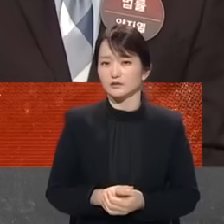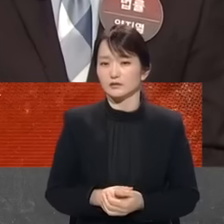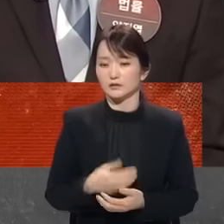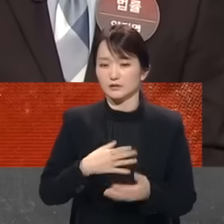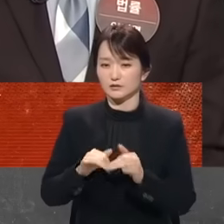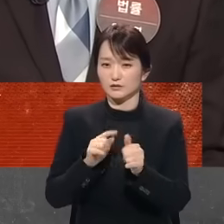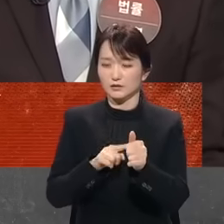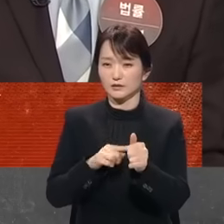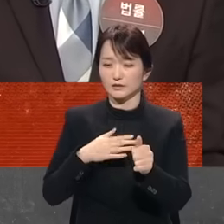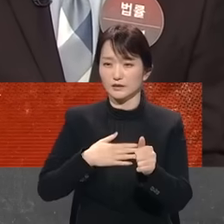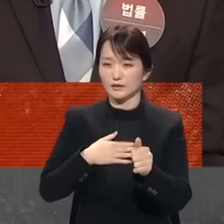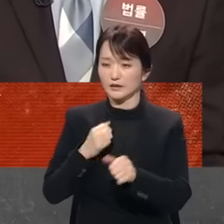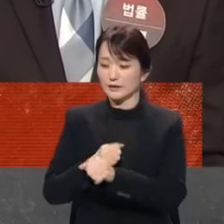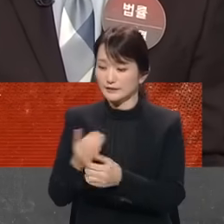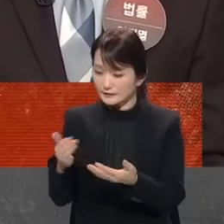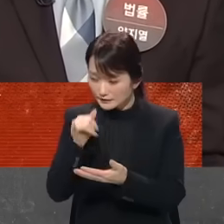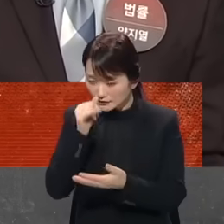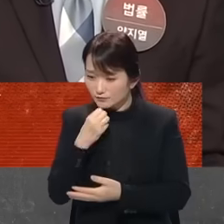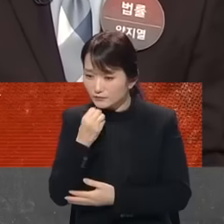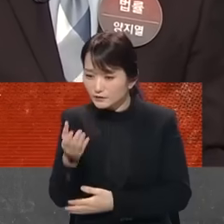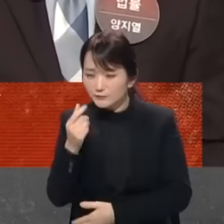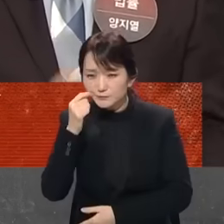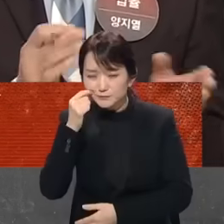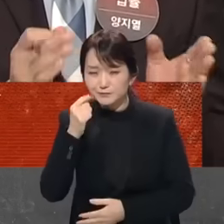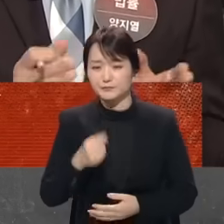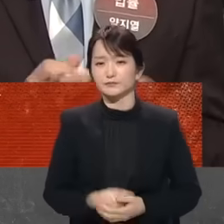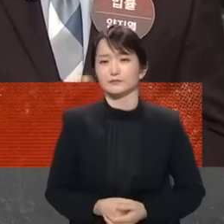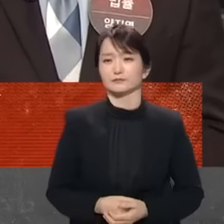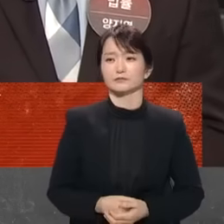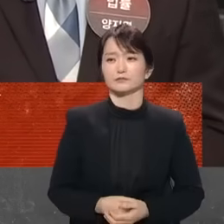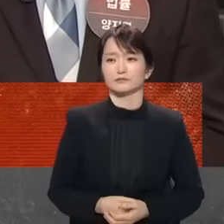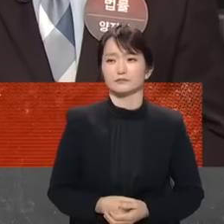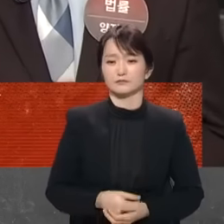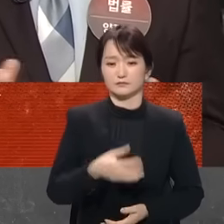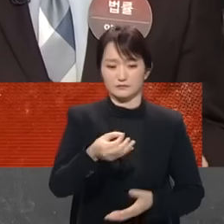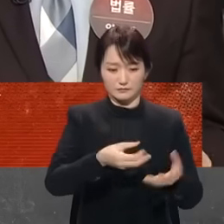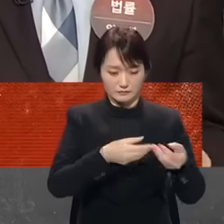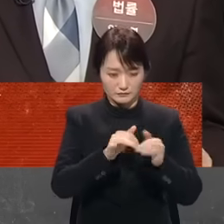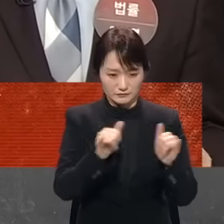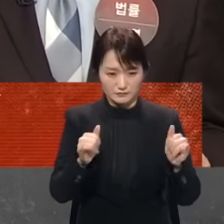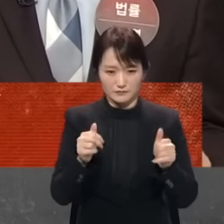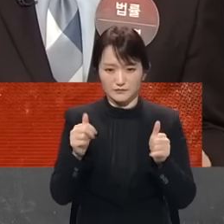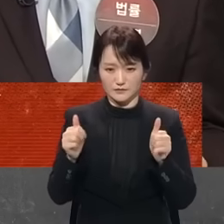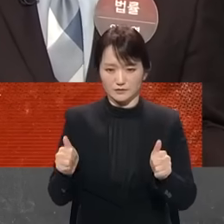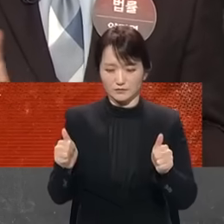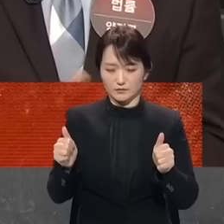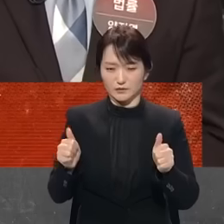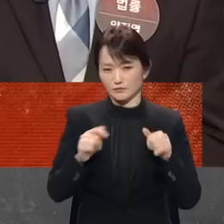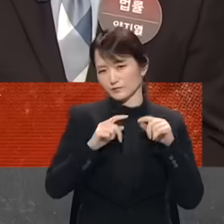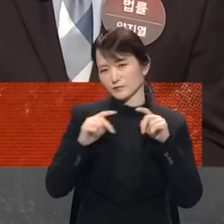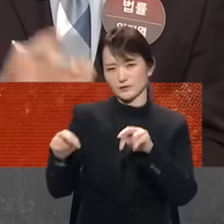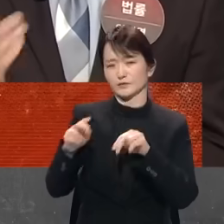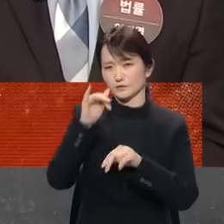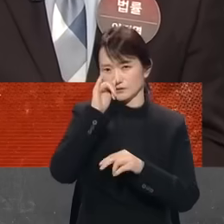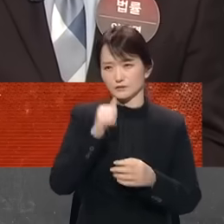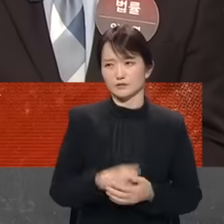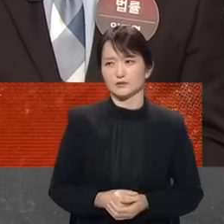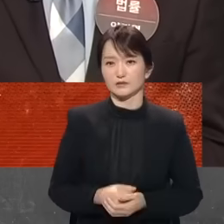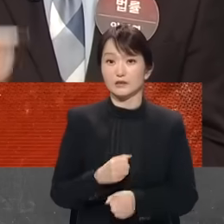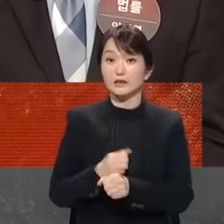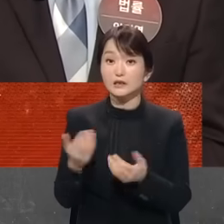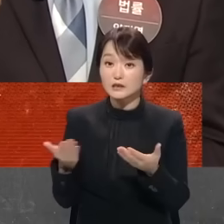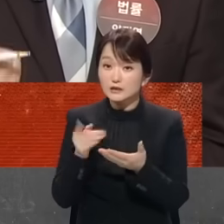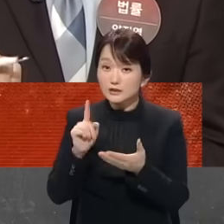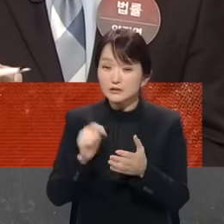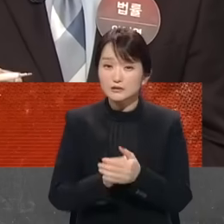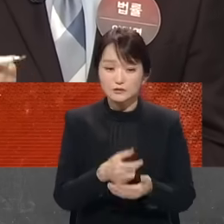사람뿐만 아니라 여러 지인들에게 그런 일을 했었는데이 사채업자는 사람이랑 법정 다툼을 버리고 있었답니다 그런데 그 할 일이라는게